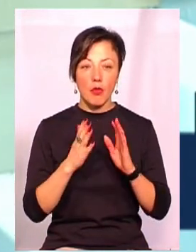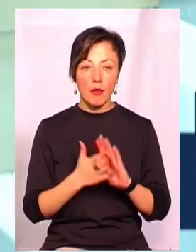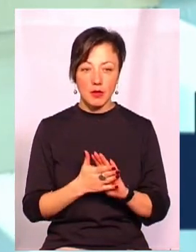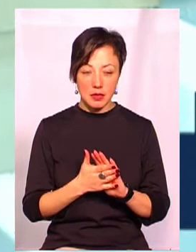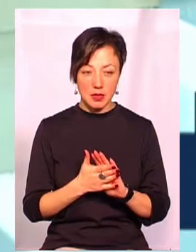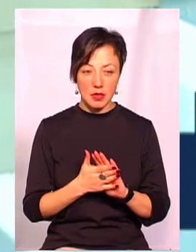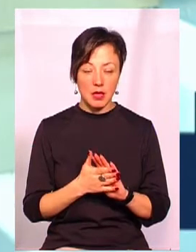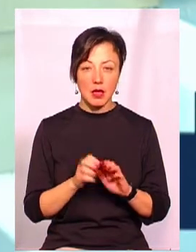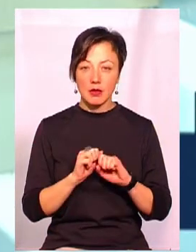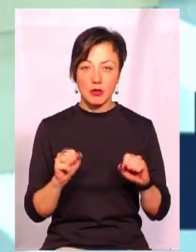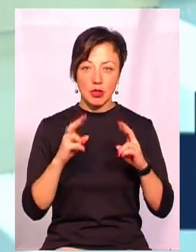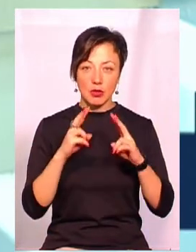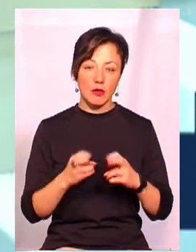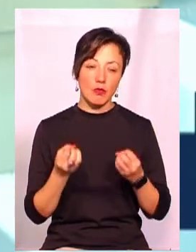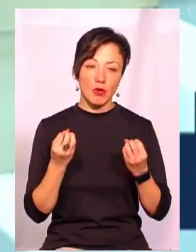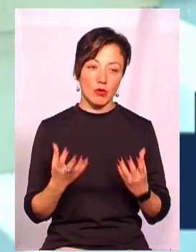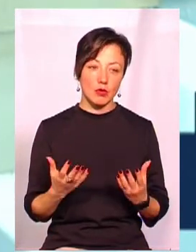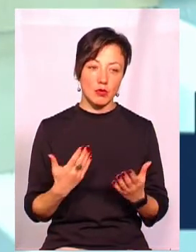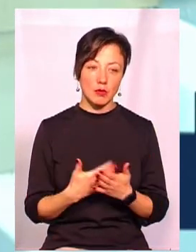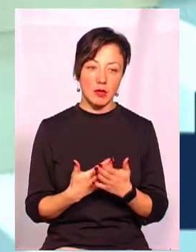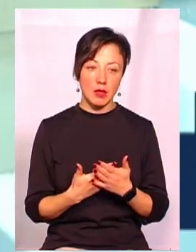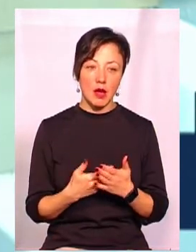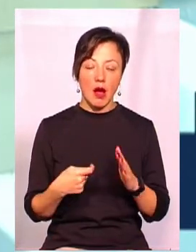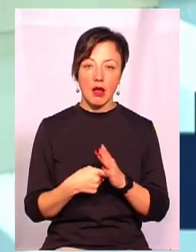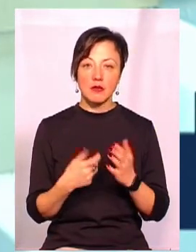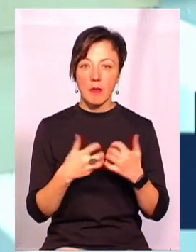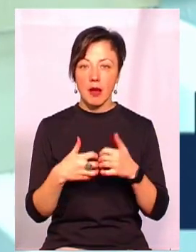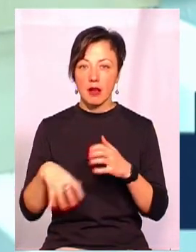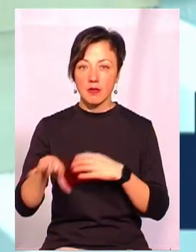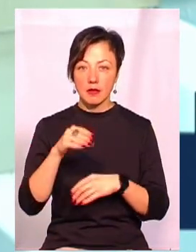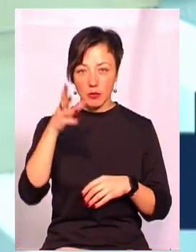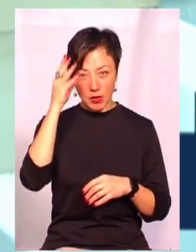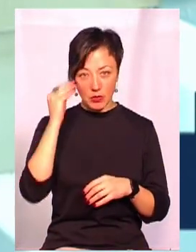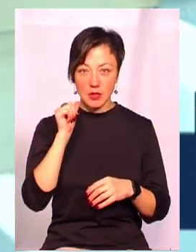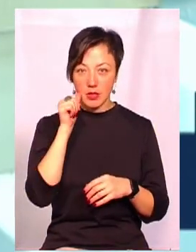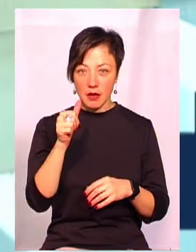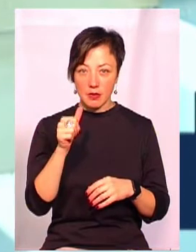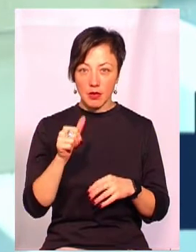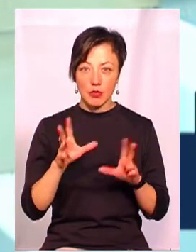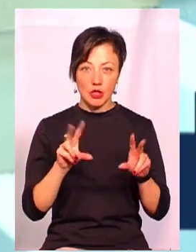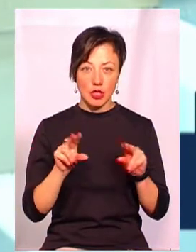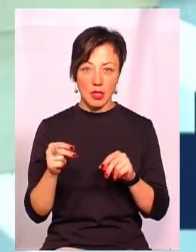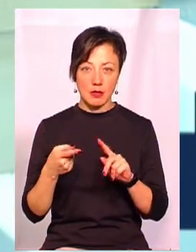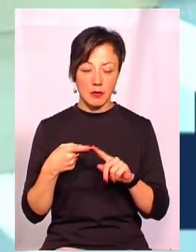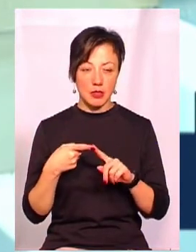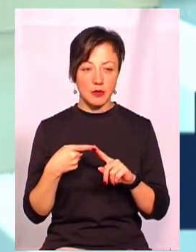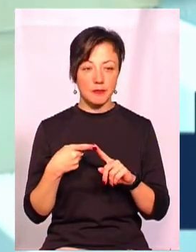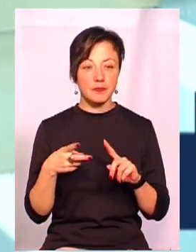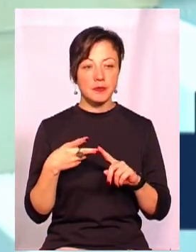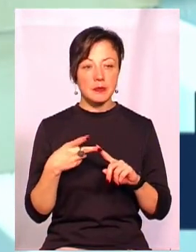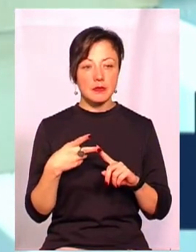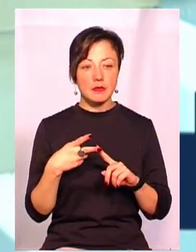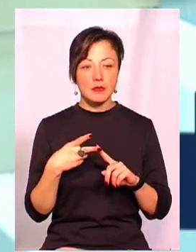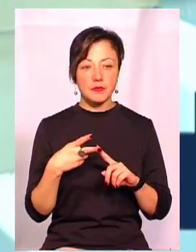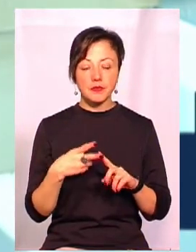комплексі. Їх не можна розглядати просто там, що це касовий апарат, і всі його опанують, і вже завтра нам буде щастя. Це перше.